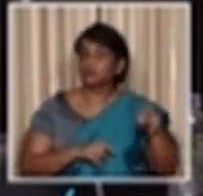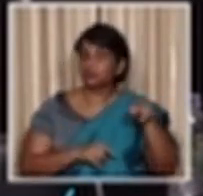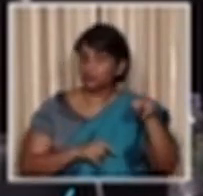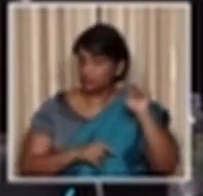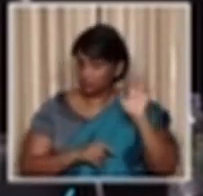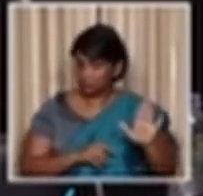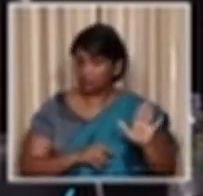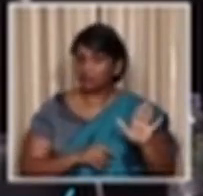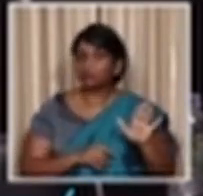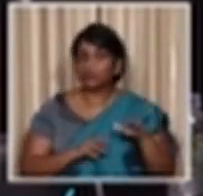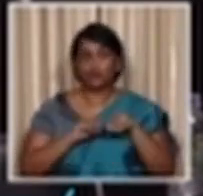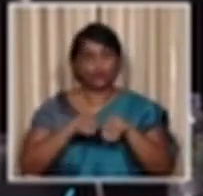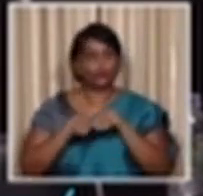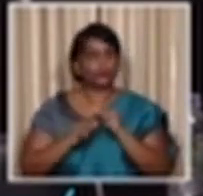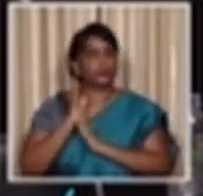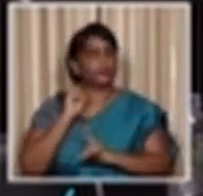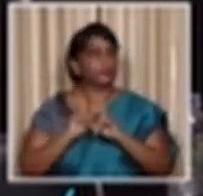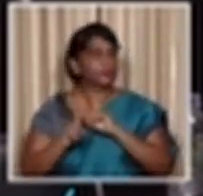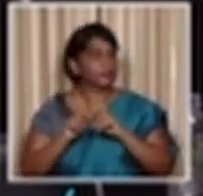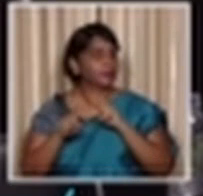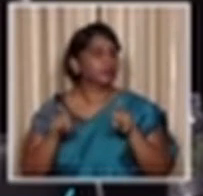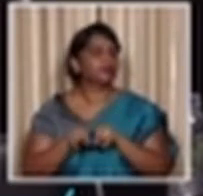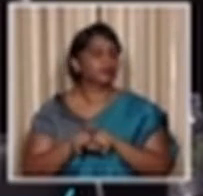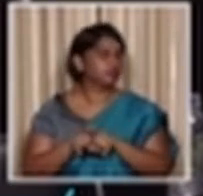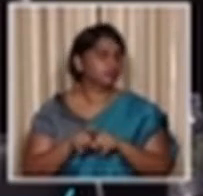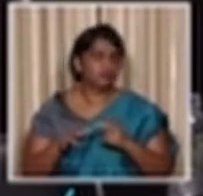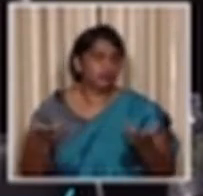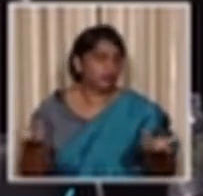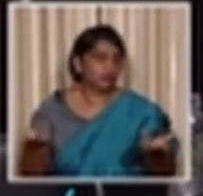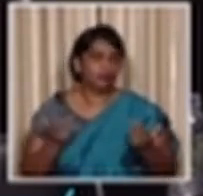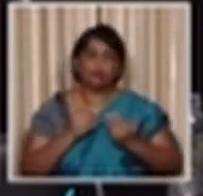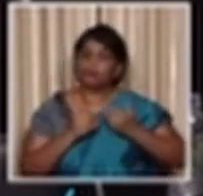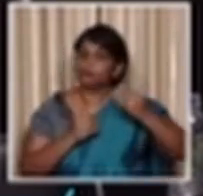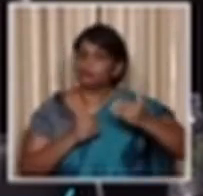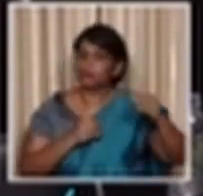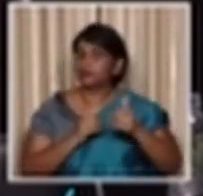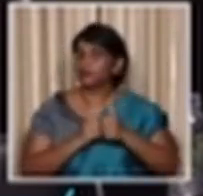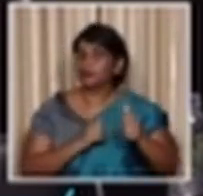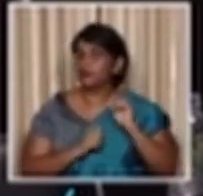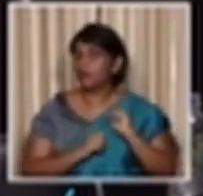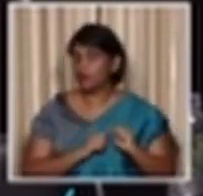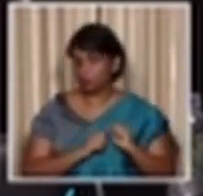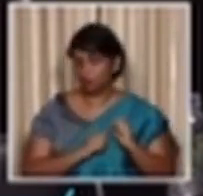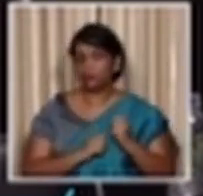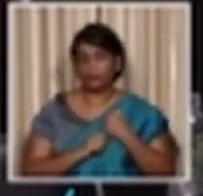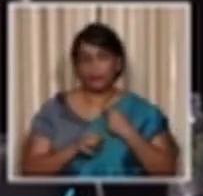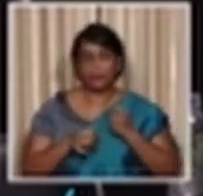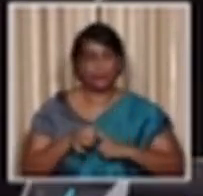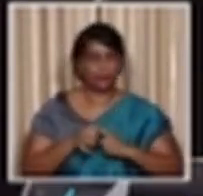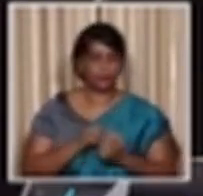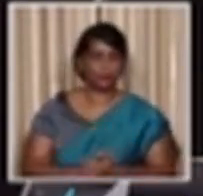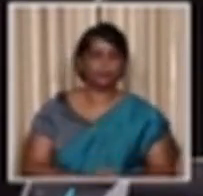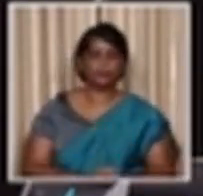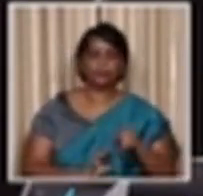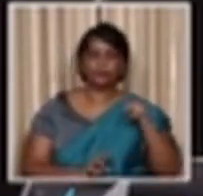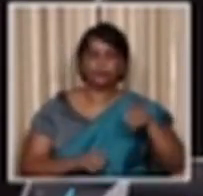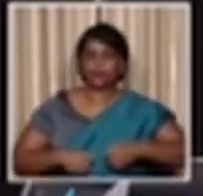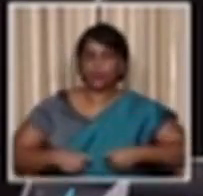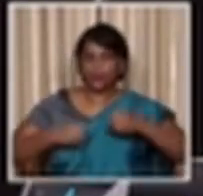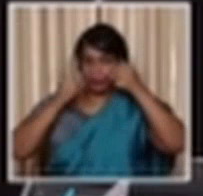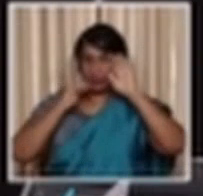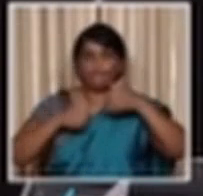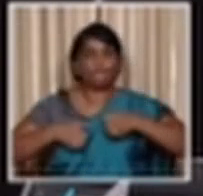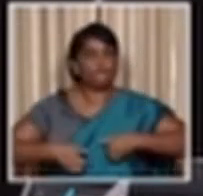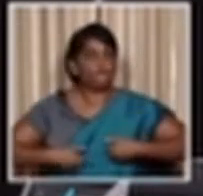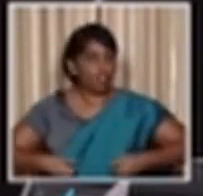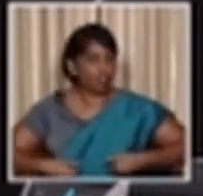ඔබතුමාලා කෘෂිකර්ම අමාත්‍යංශය හැටියට මොනවද ඉදිරියේදී ගන්න පියවර මොකක්ද කියලා තමයි මගේ ප්‍රශ්නේ. මේ රිලවුන්ට අමතරව